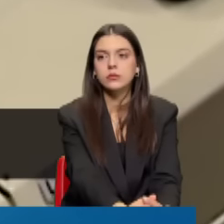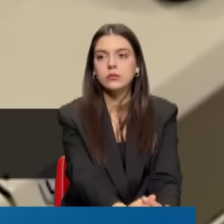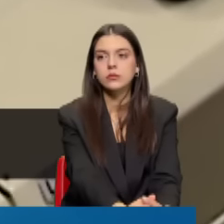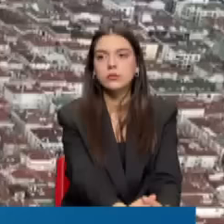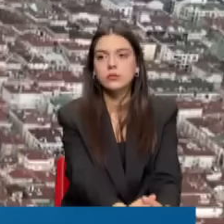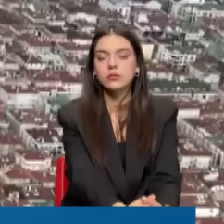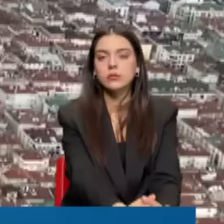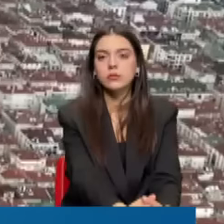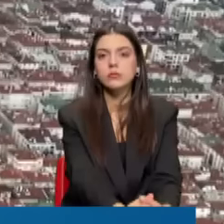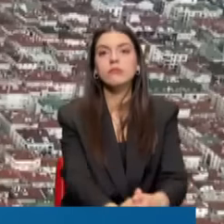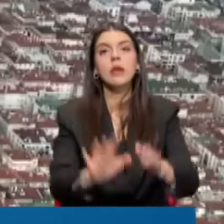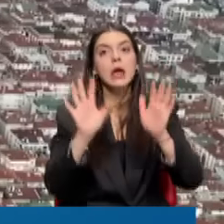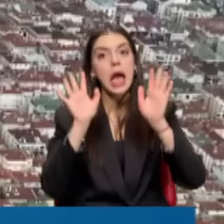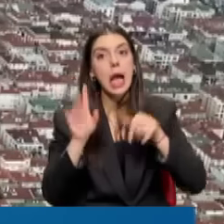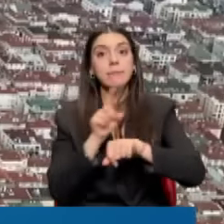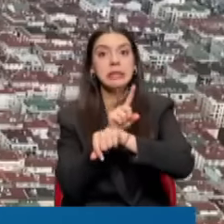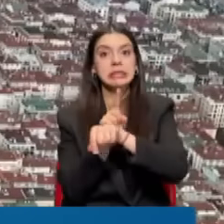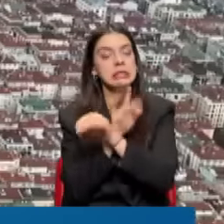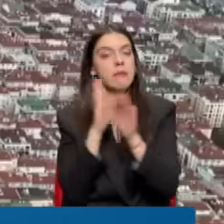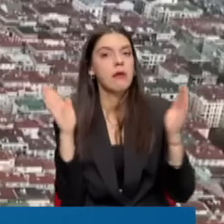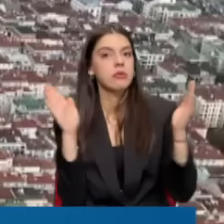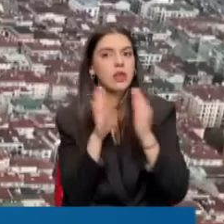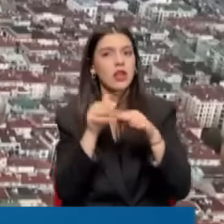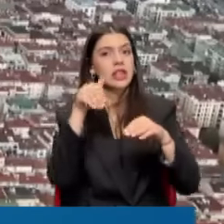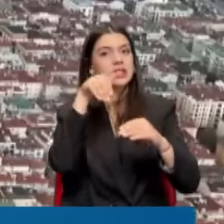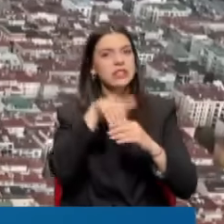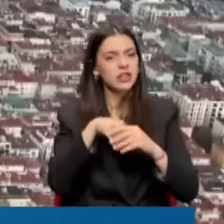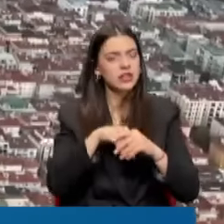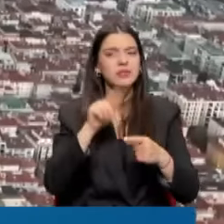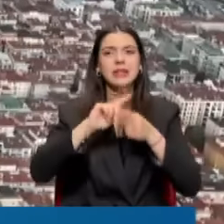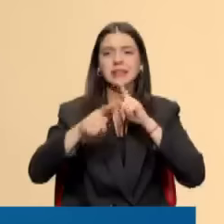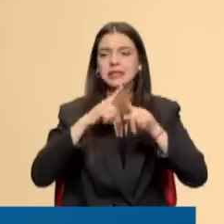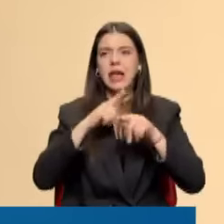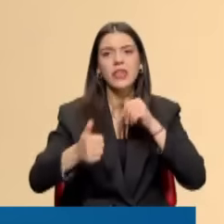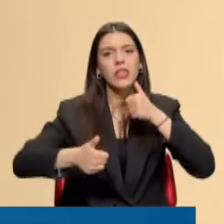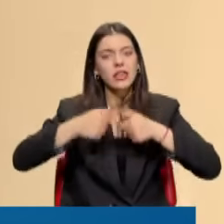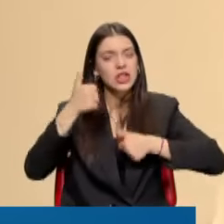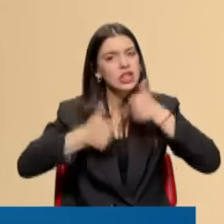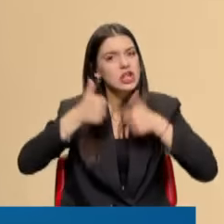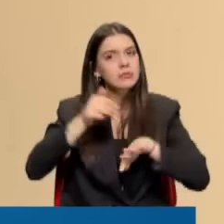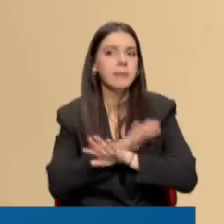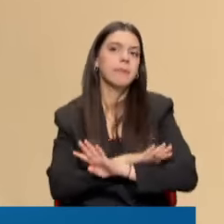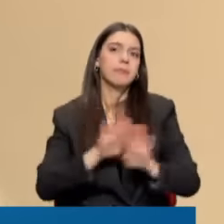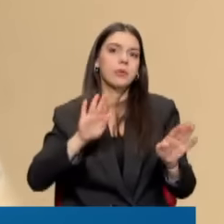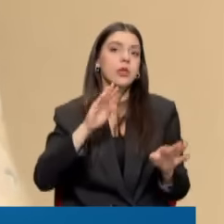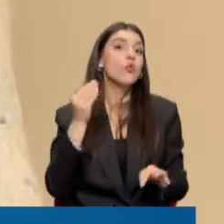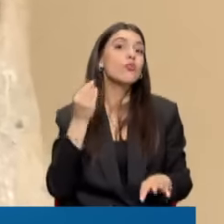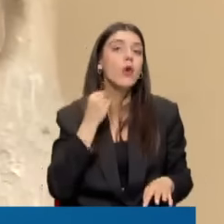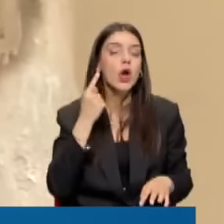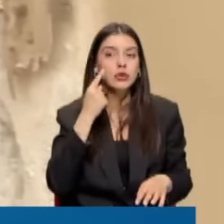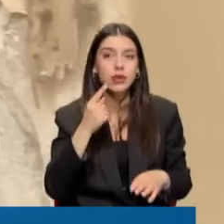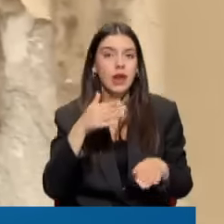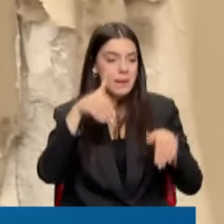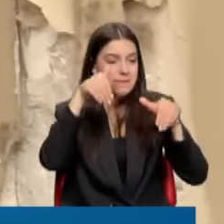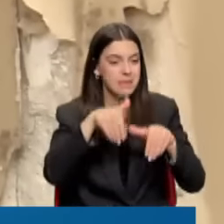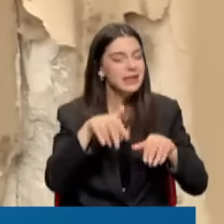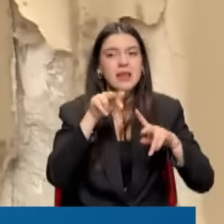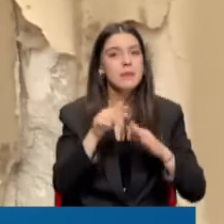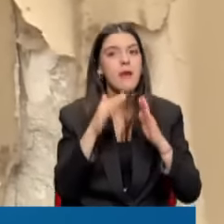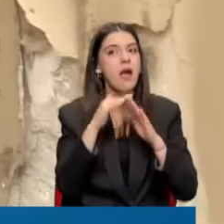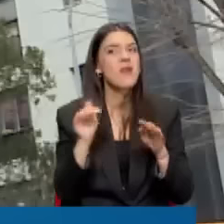kullandırmadı Ama artık zaman daralıyor seçim siyasi yarış geride kaldı borçlanma nedeniyle tabut evlerde yaşama mahkum olanlar